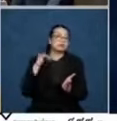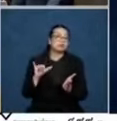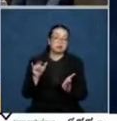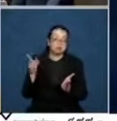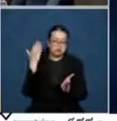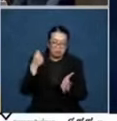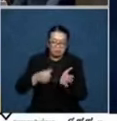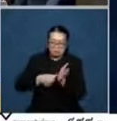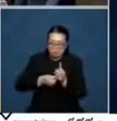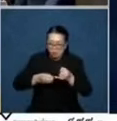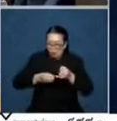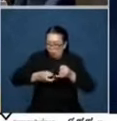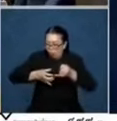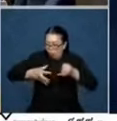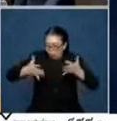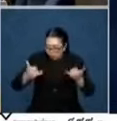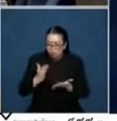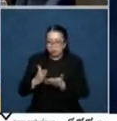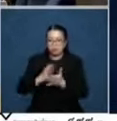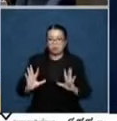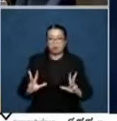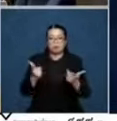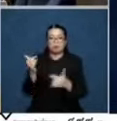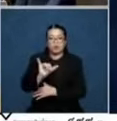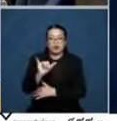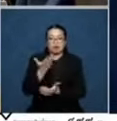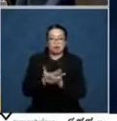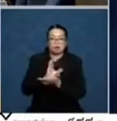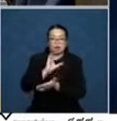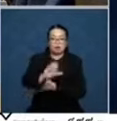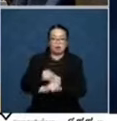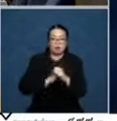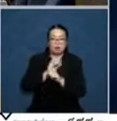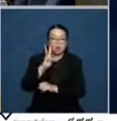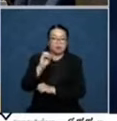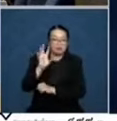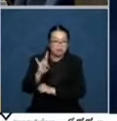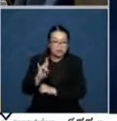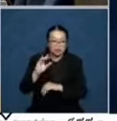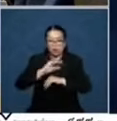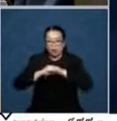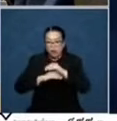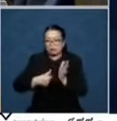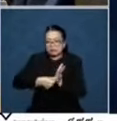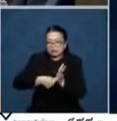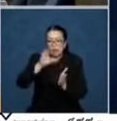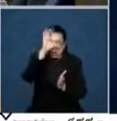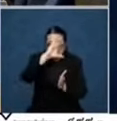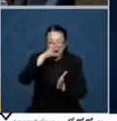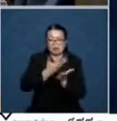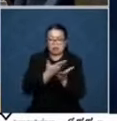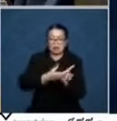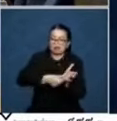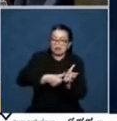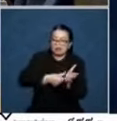พันไว้จนถึงทุกวันนี้ก็ยังใช้ไม่หมดครับงบประมาณปี67ต้องจัดสรรมาใช้หนี้โครงการจำนำข้าวที่เกิดเมื่อ